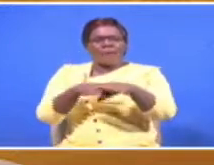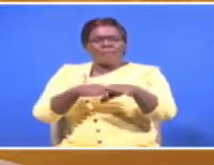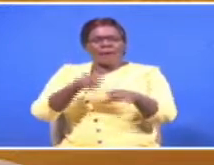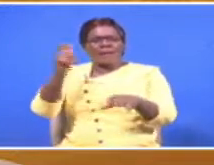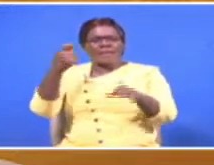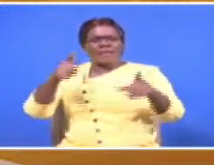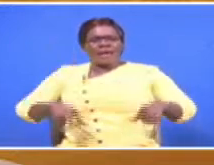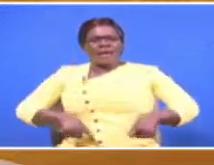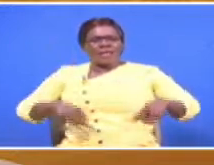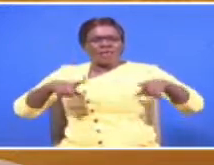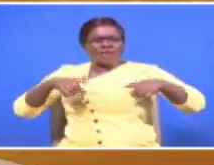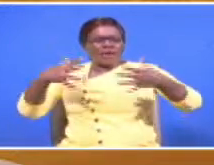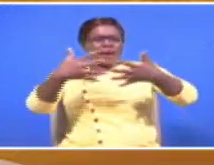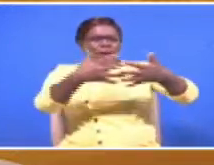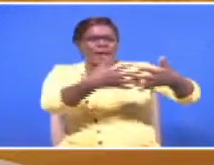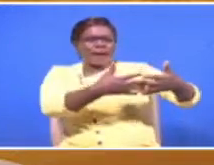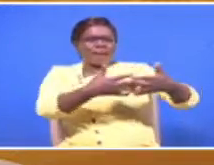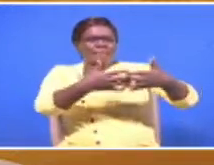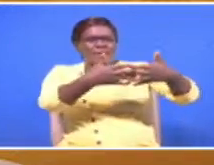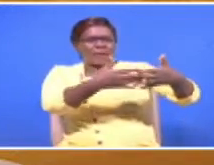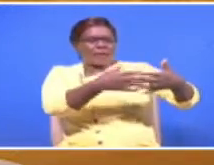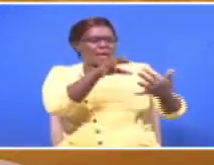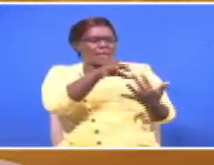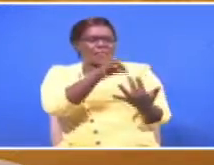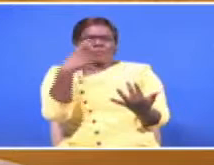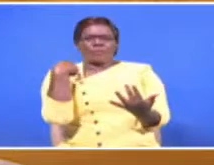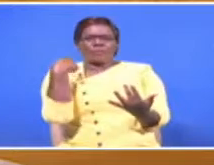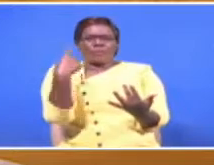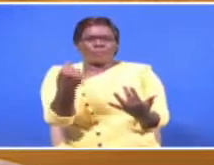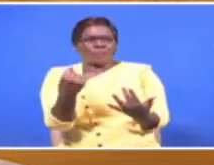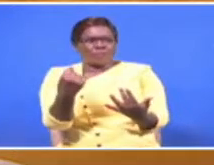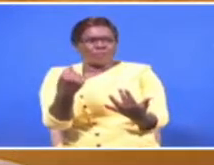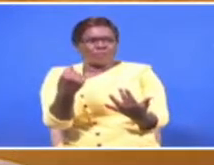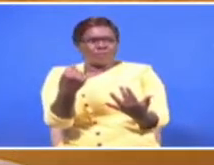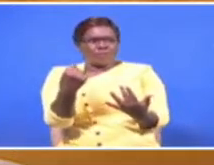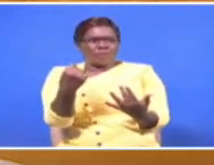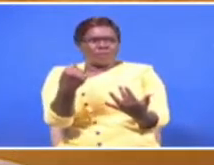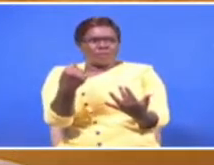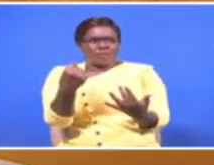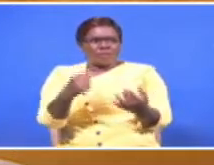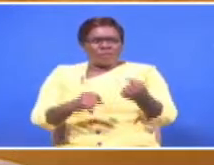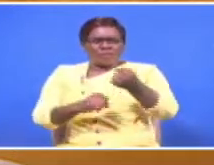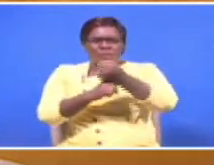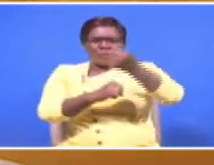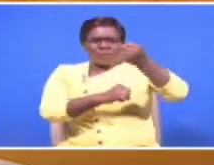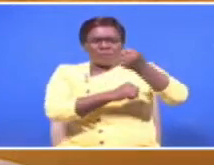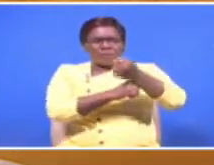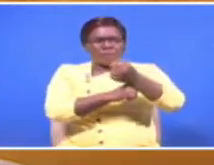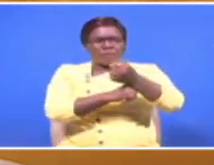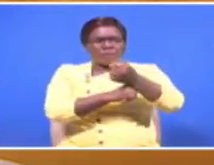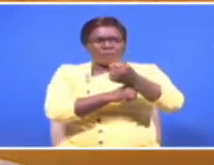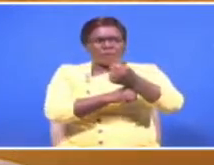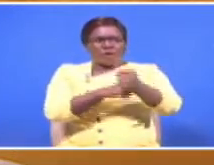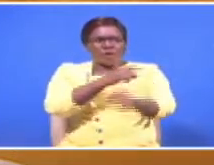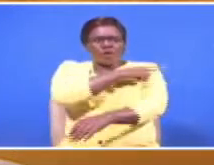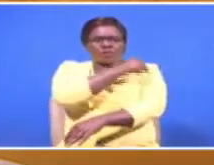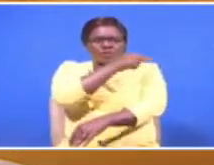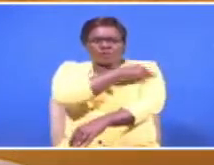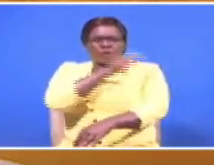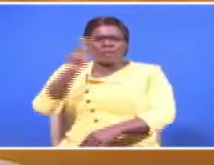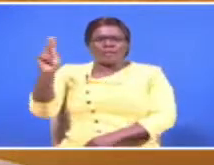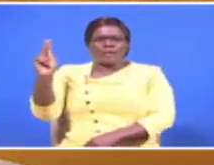ambao wanaishi Marekani na aliyeteuliwa hivi majuzi kuwa mdhamini katika hazina ya udhamini wa mamlaka ya hospitali ya